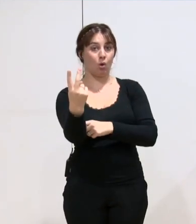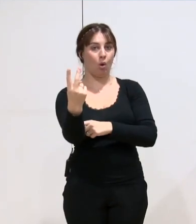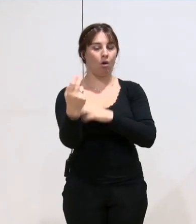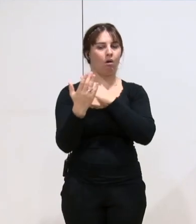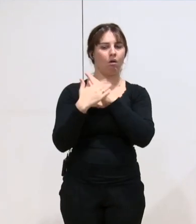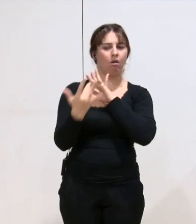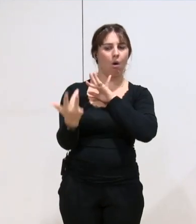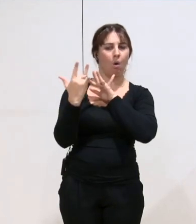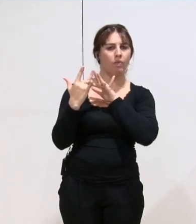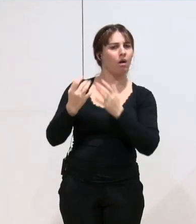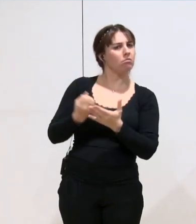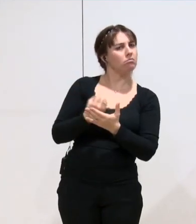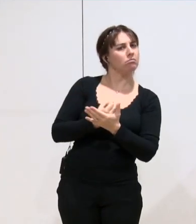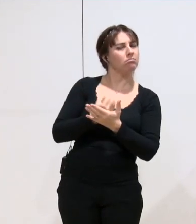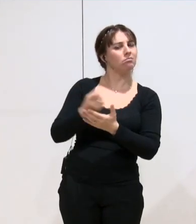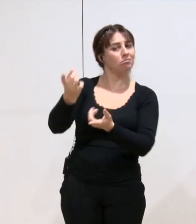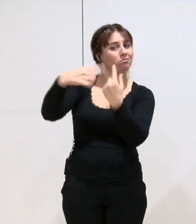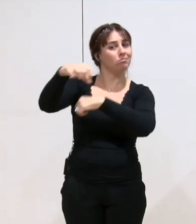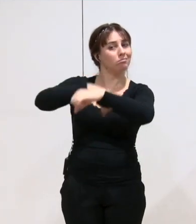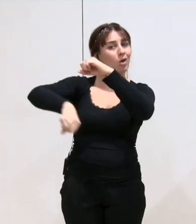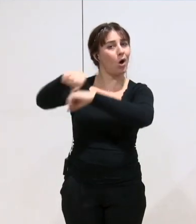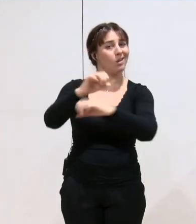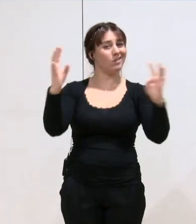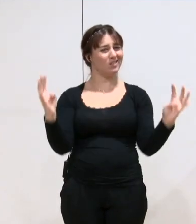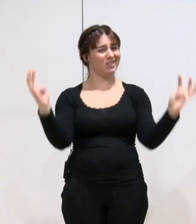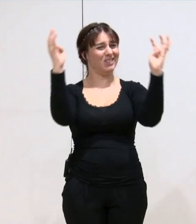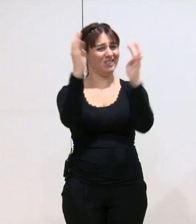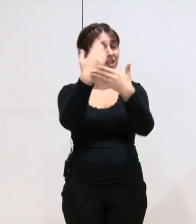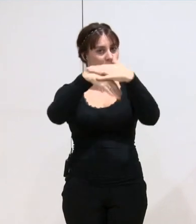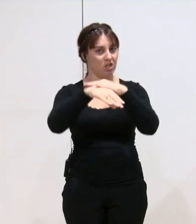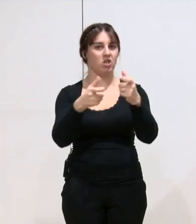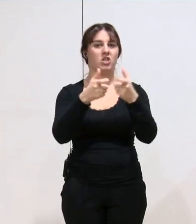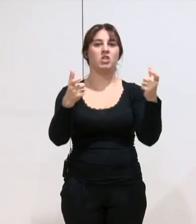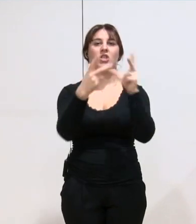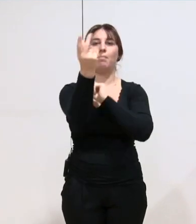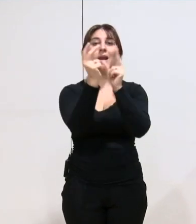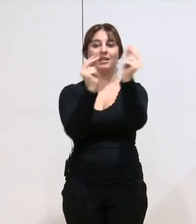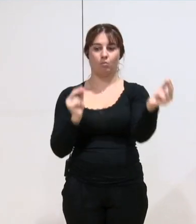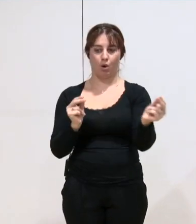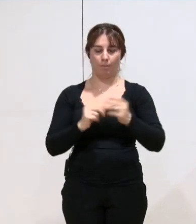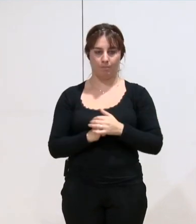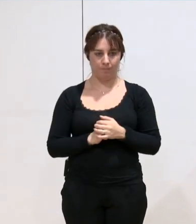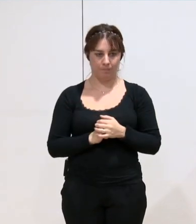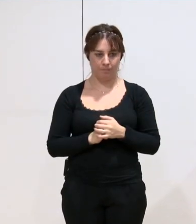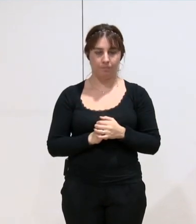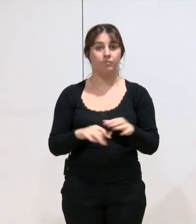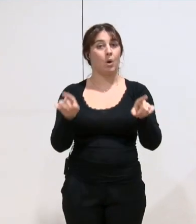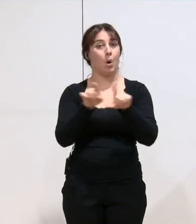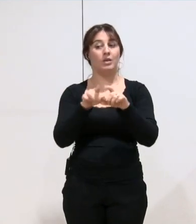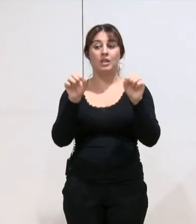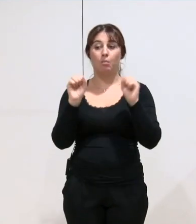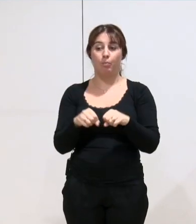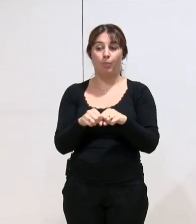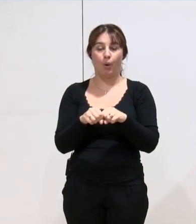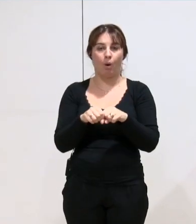sur les conditions pour organiser, elles aussi, de grands événements d'entreprise dans le Palais des Sports. Il y a aussi la possibilité d'utiliser les petites jauges, c'est-à-dire